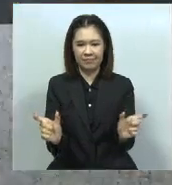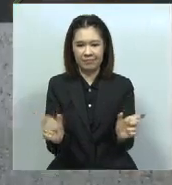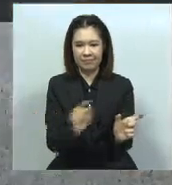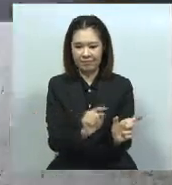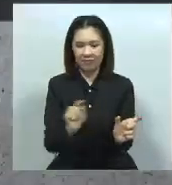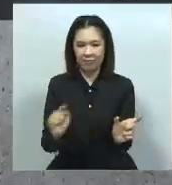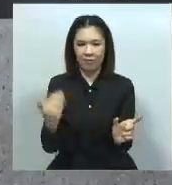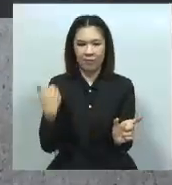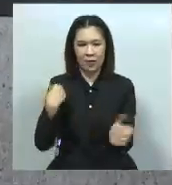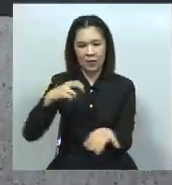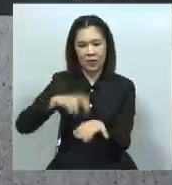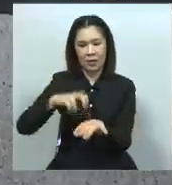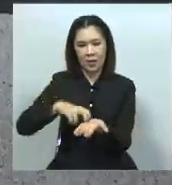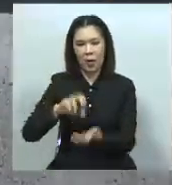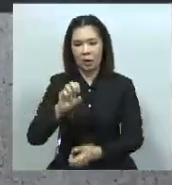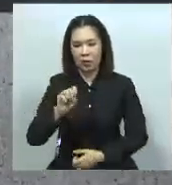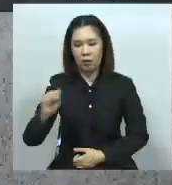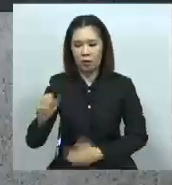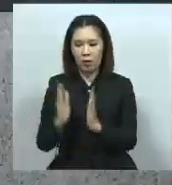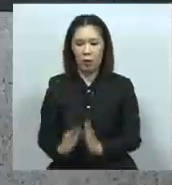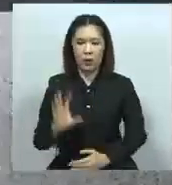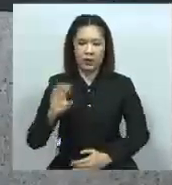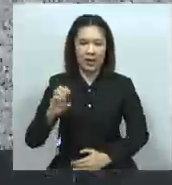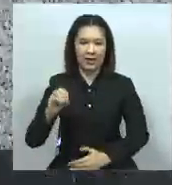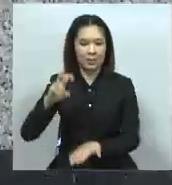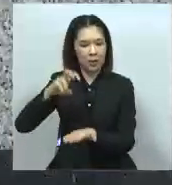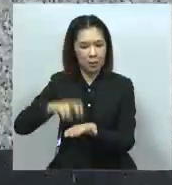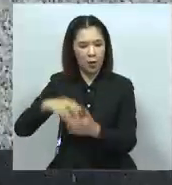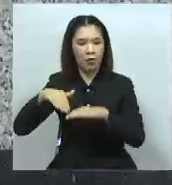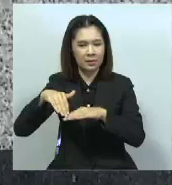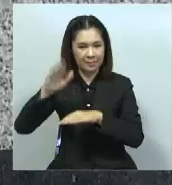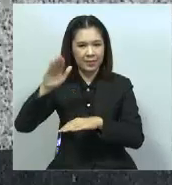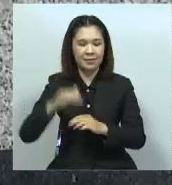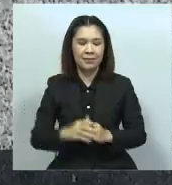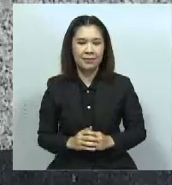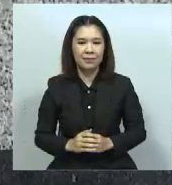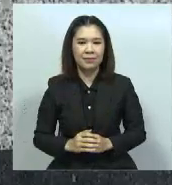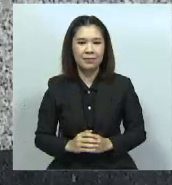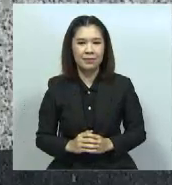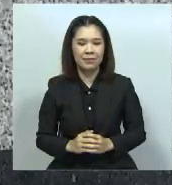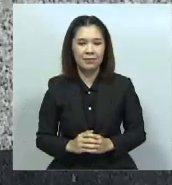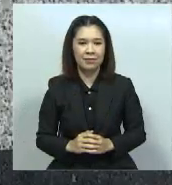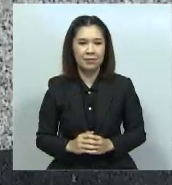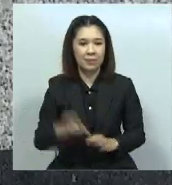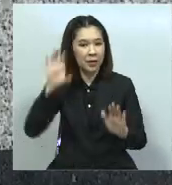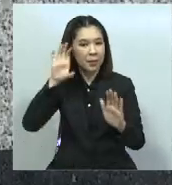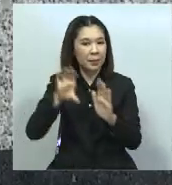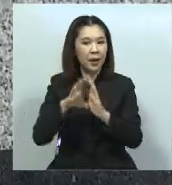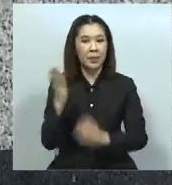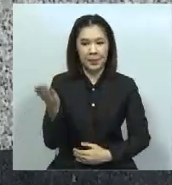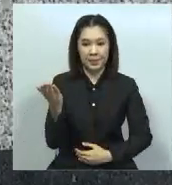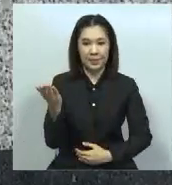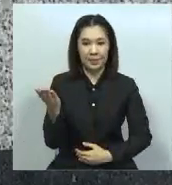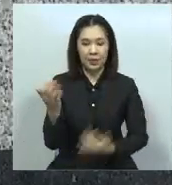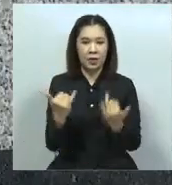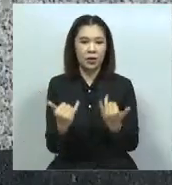ค่ะแล้วก็มีการรับรองจากส.ส.เกินกว่า50คน ในมาตรา160 ส่วนภาพที่คุณผู้ชมเห็นอยู่ในขณะนี้นะ